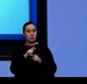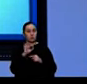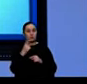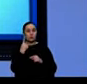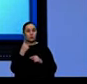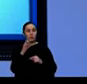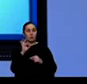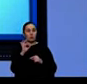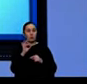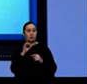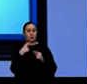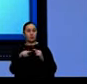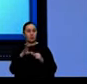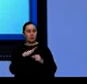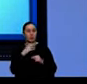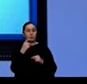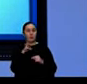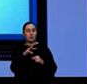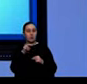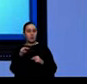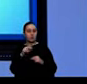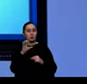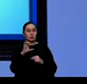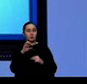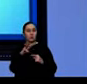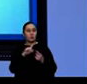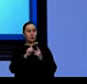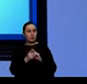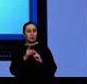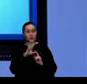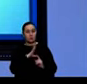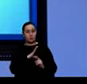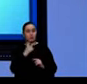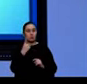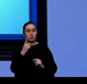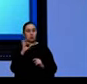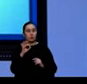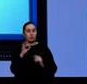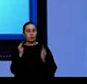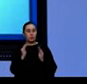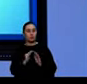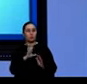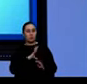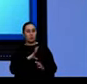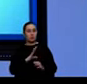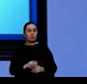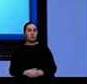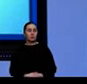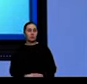to'g'ri, 1 0 ga farq qildi. Millimetrdan santimetrga aylantirganimizda 1 0 ga kamaydi.